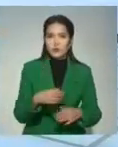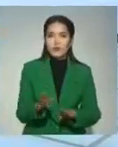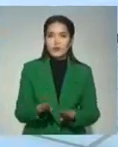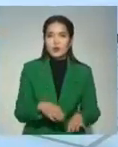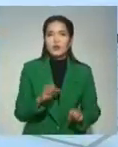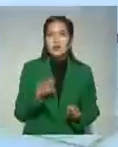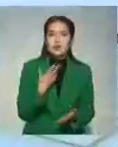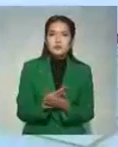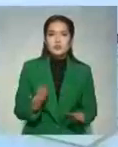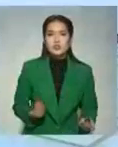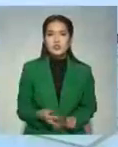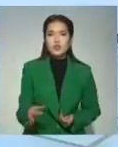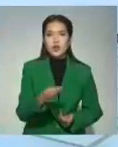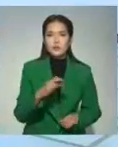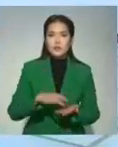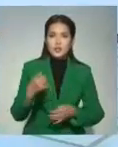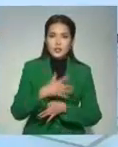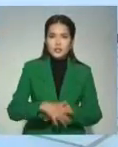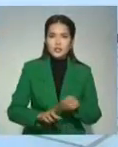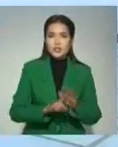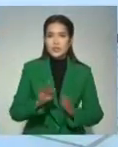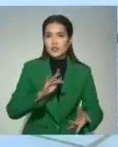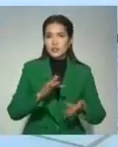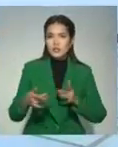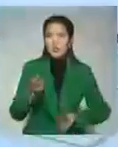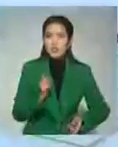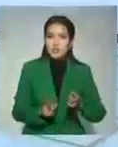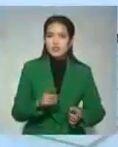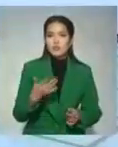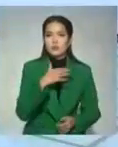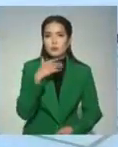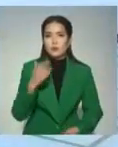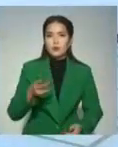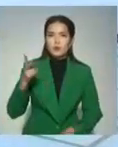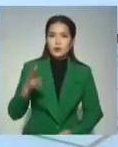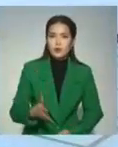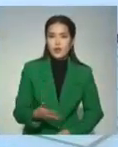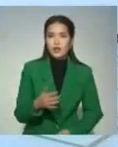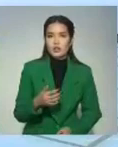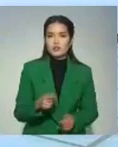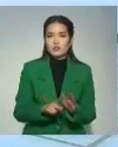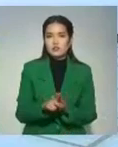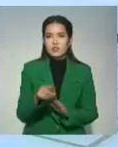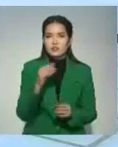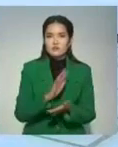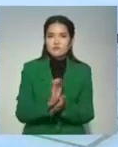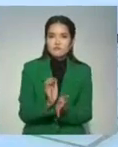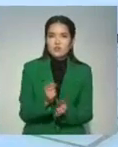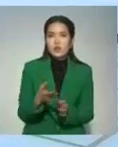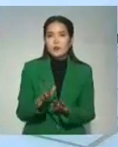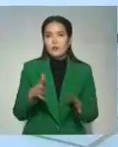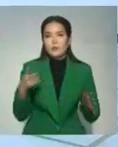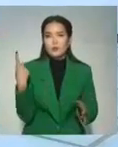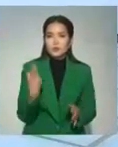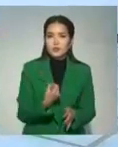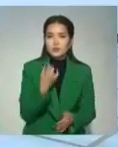предположение жители областного центра озвучивают в социальных сетях. И действительно, во дворах многоэтажек царит настоящее свинство, причем уже больше недели.